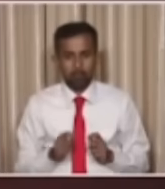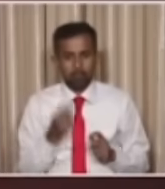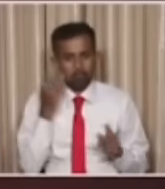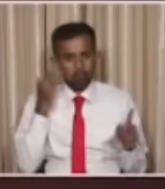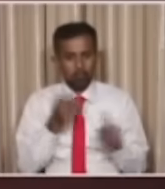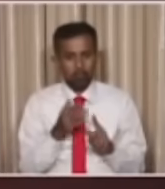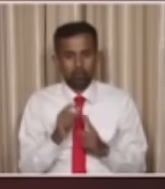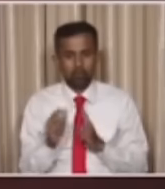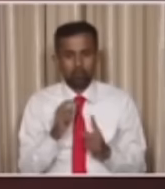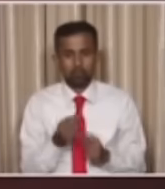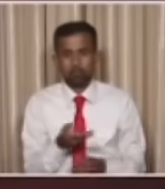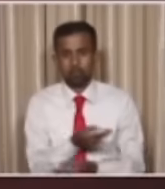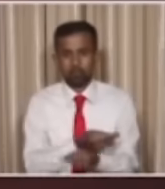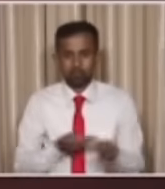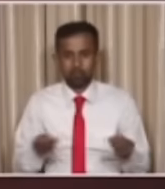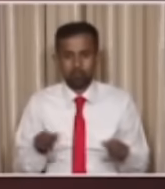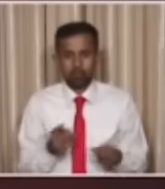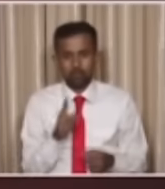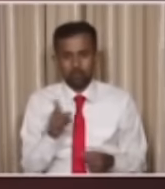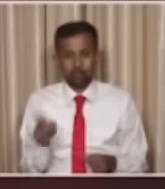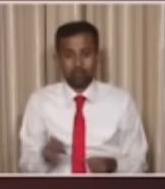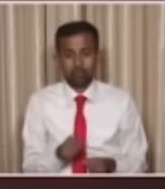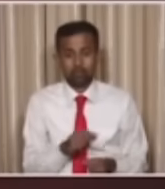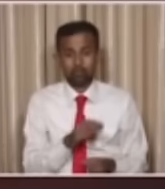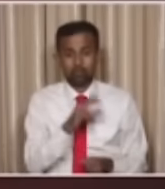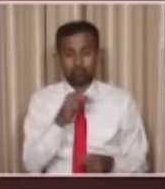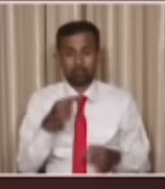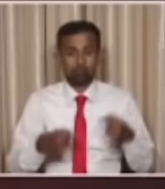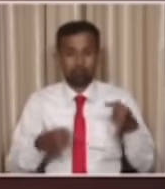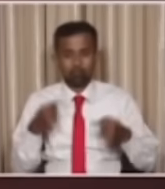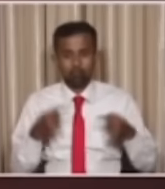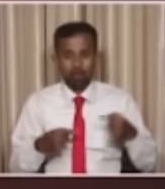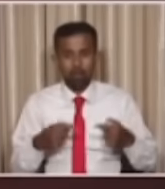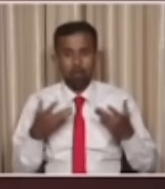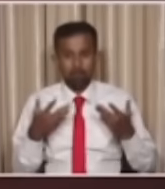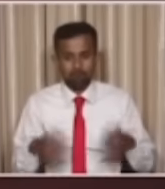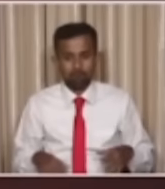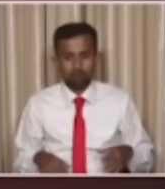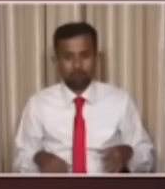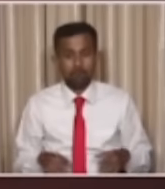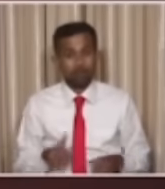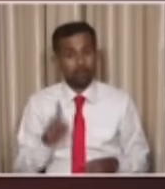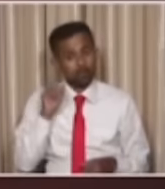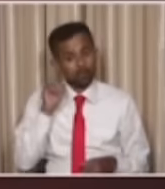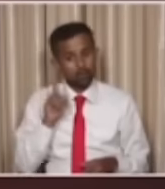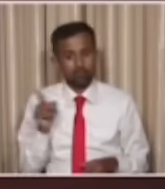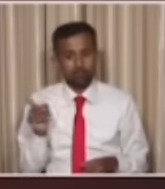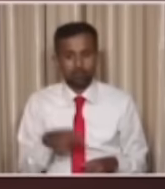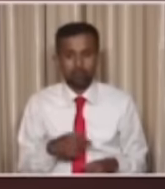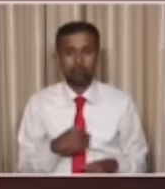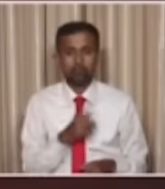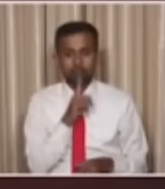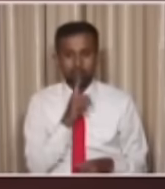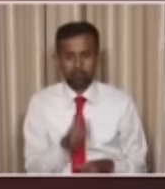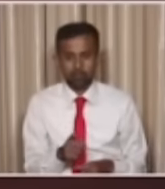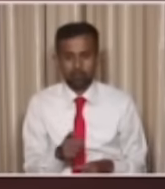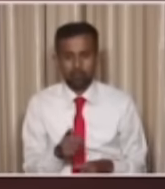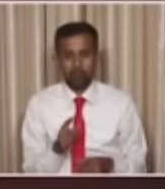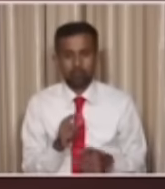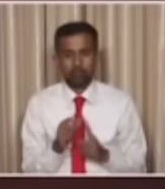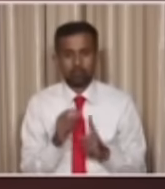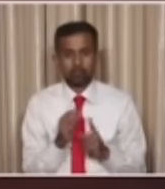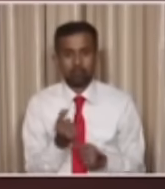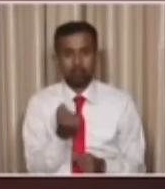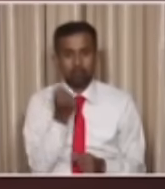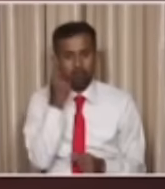සම්බන්ධව මේ පාර්ලිමේන්තුවේ එක් දිනයක් පුරාවටම විවාදයක් තිබුණා. ඒ දිනේදීත් මම කිව්වා ගරු මන්ත්‍රීතුමාලා මේ